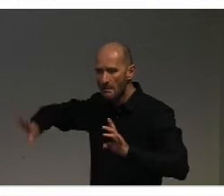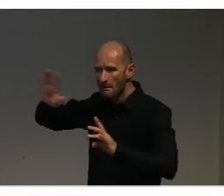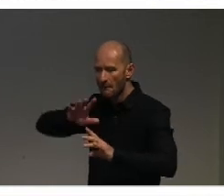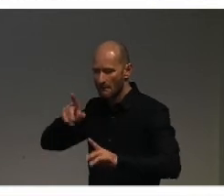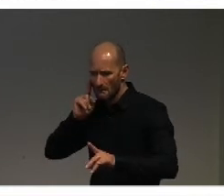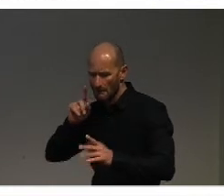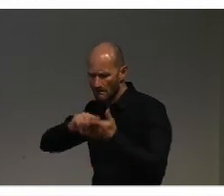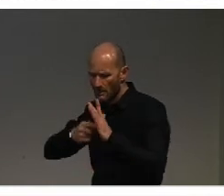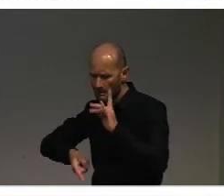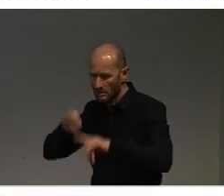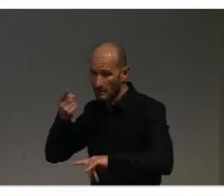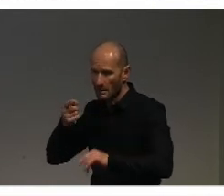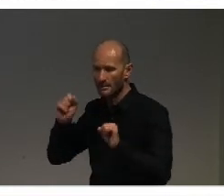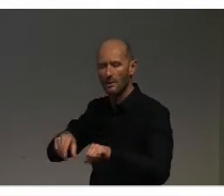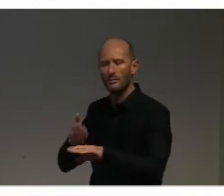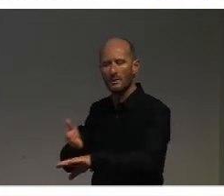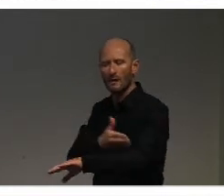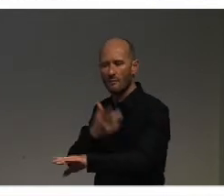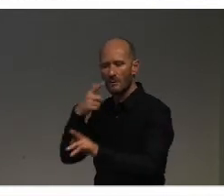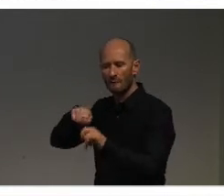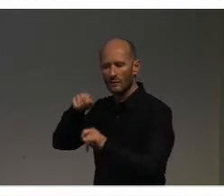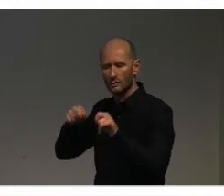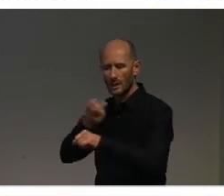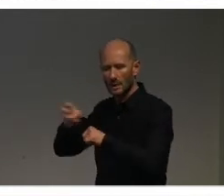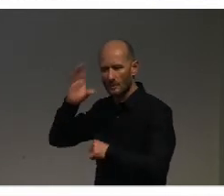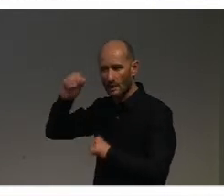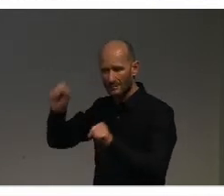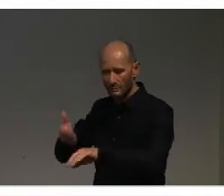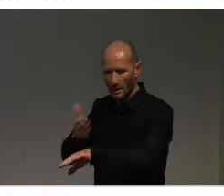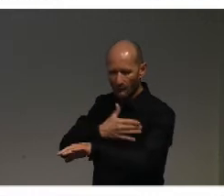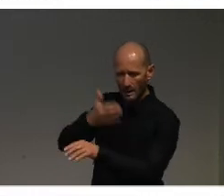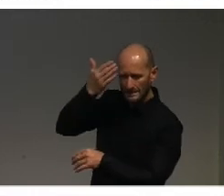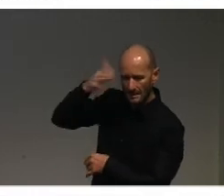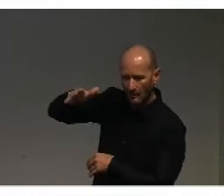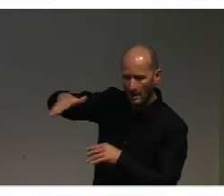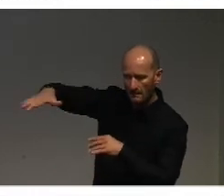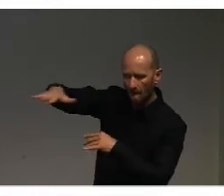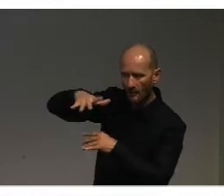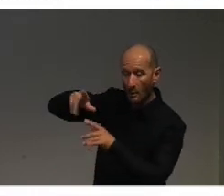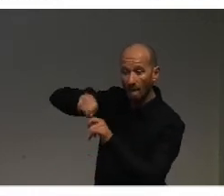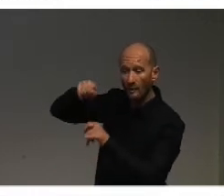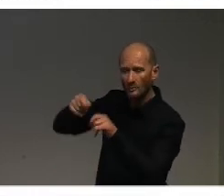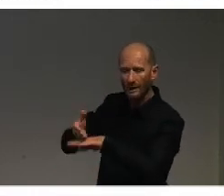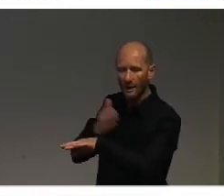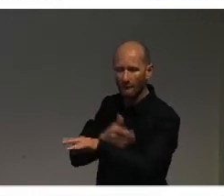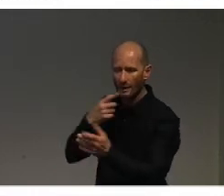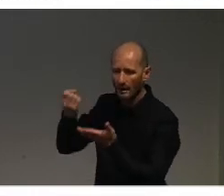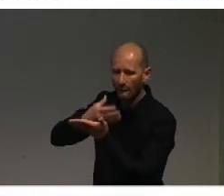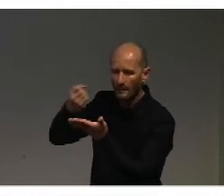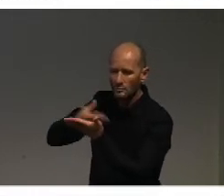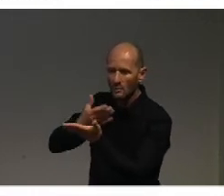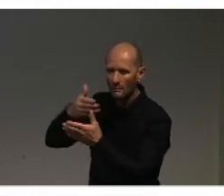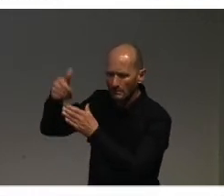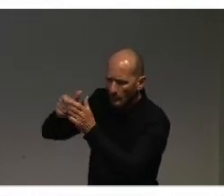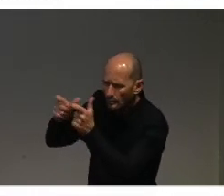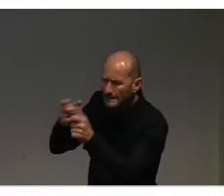compte de l'ensemble des facteurs de risque dans l'évaluation des risques professionnels qui est faite dans les entreprises, et donc de